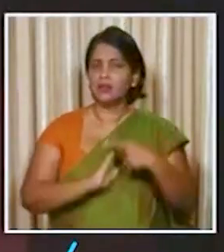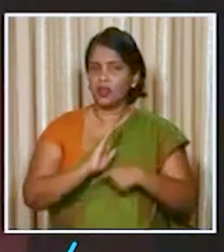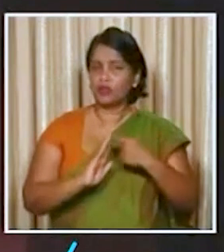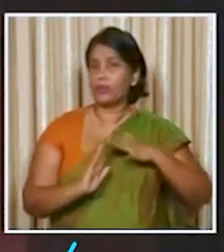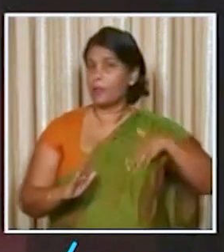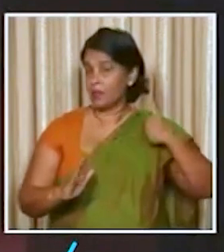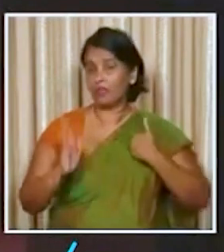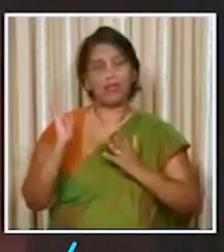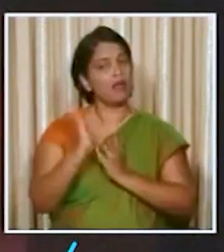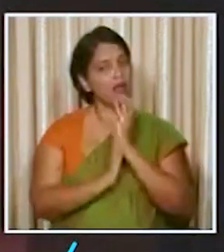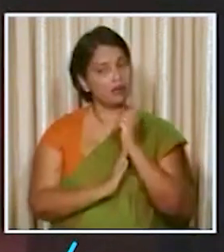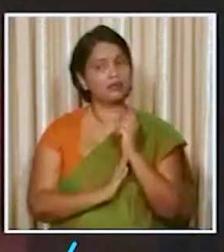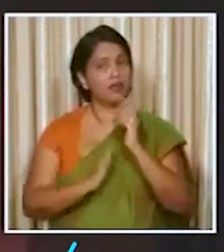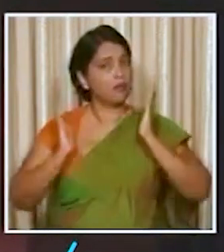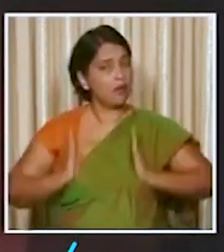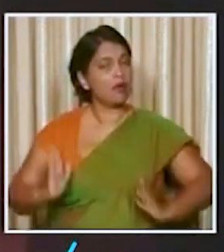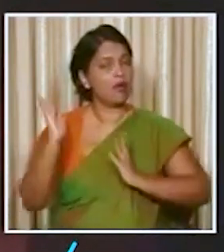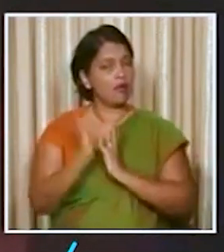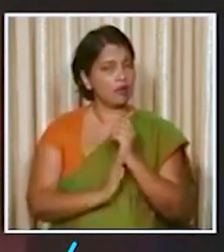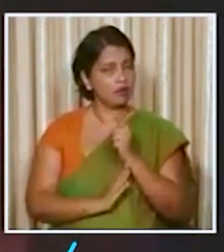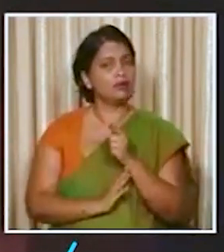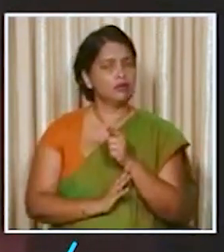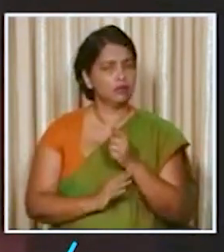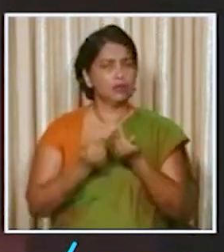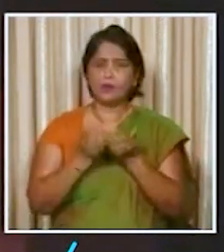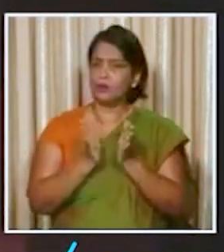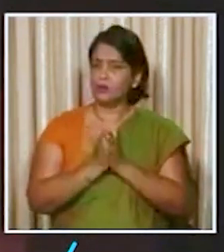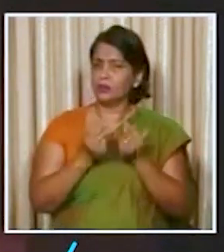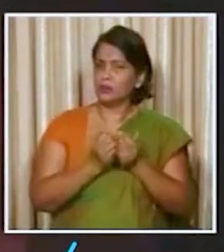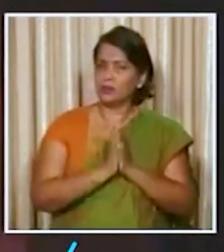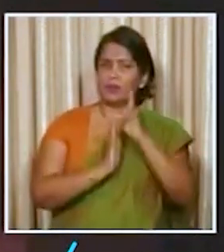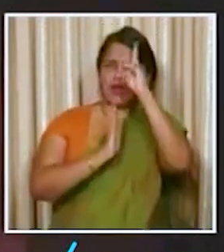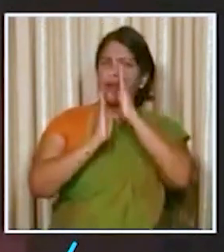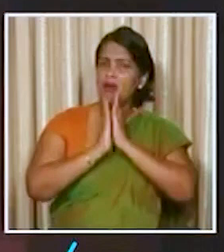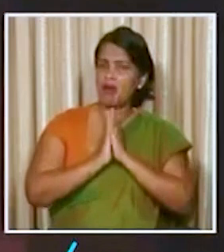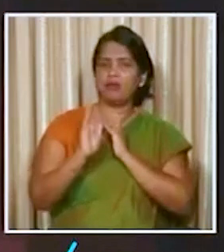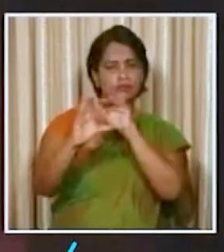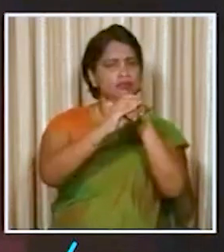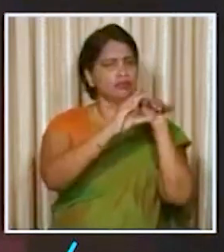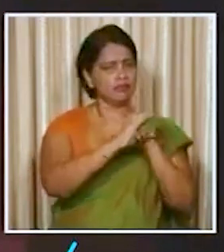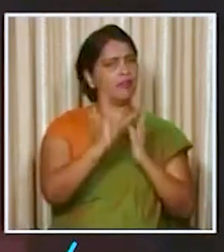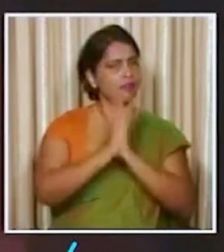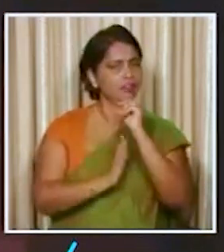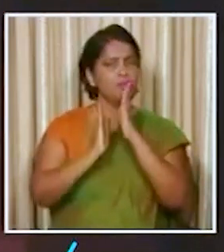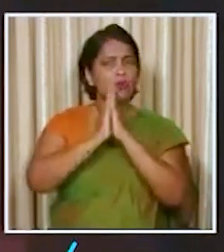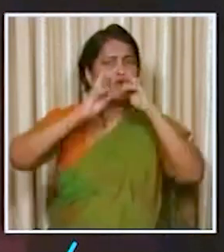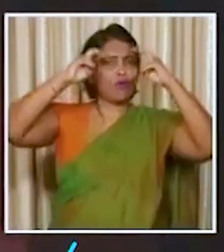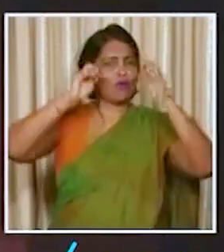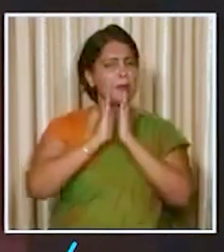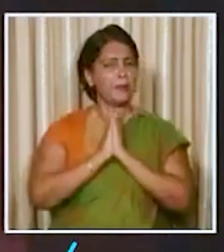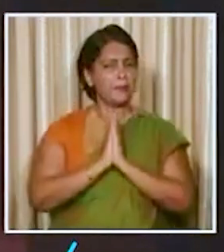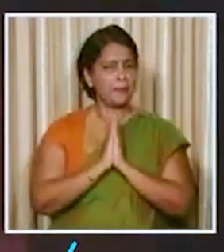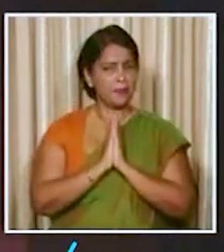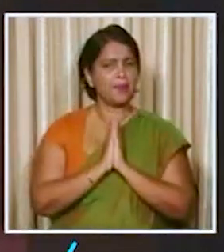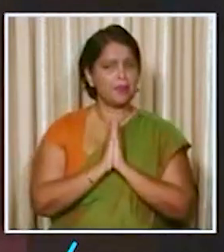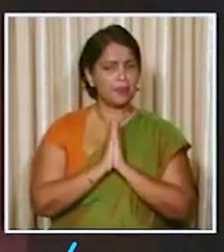మౌలిక ఐతియక్ మానవ ఐతియక్ తమ తమంగే ఆగమ అధహనట ఐతియ తీనవా కోవిలక గిహిల వందనా కటయుతు